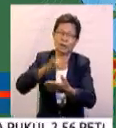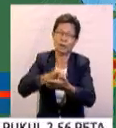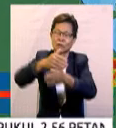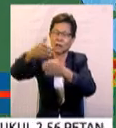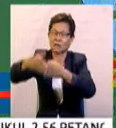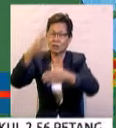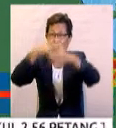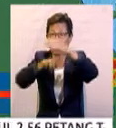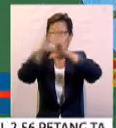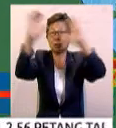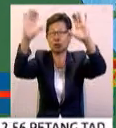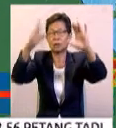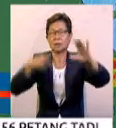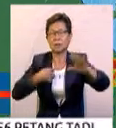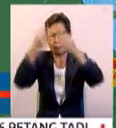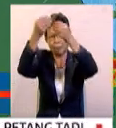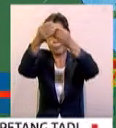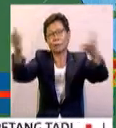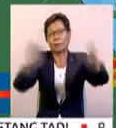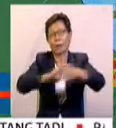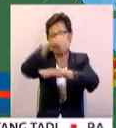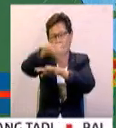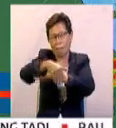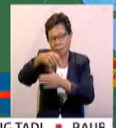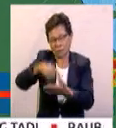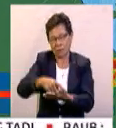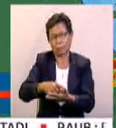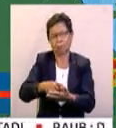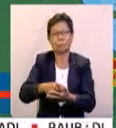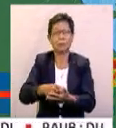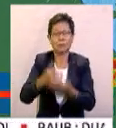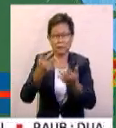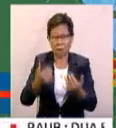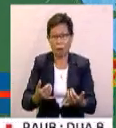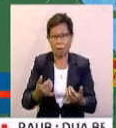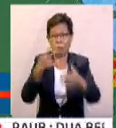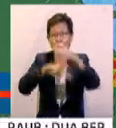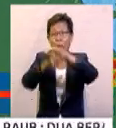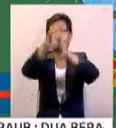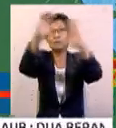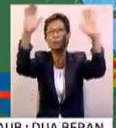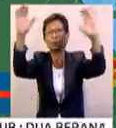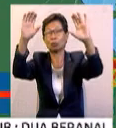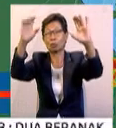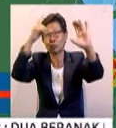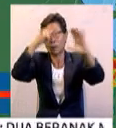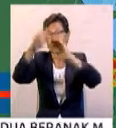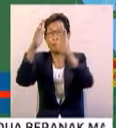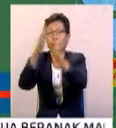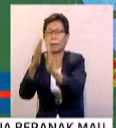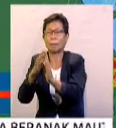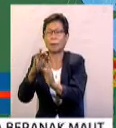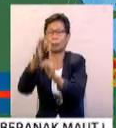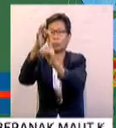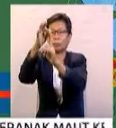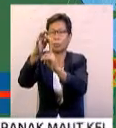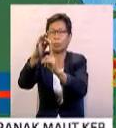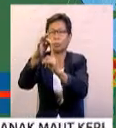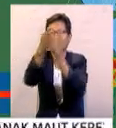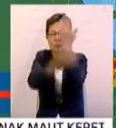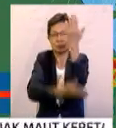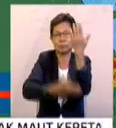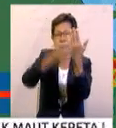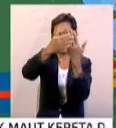sahaja ramalan cuaca yang dapat saya kongsikan pada malam ini. Berikut pula merupakan ramalan cuaca bagi bandar-bandar utama di